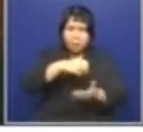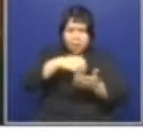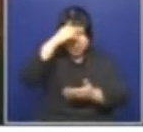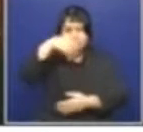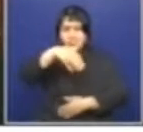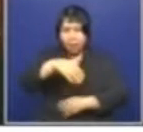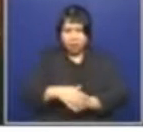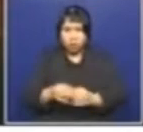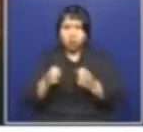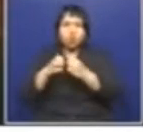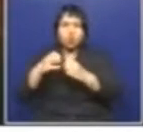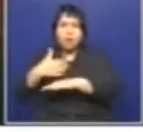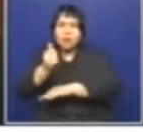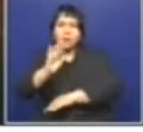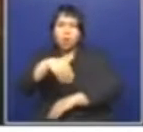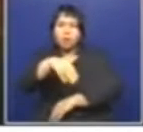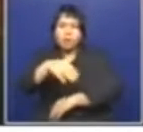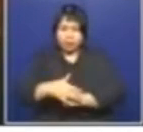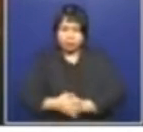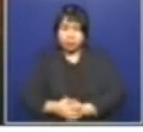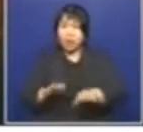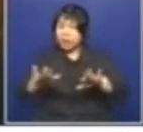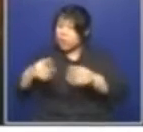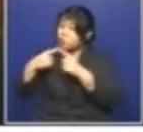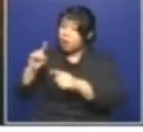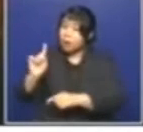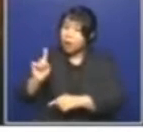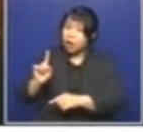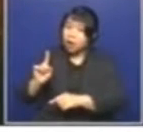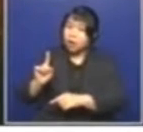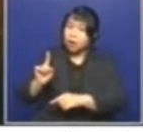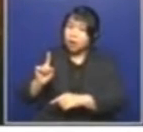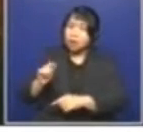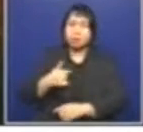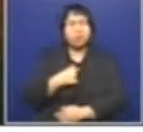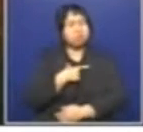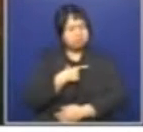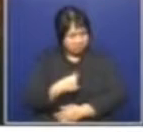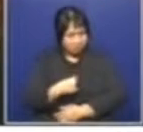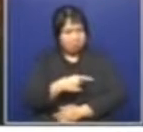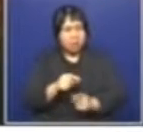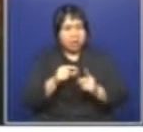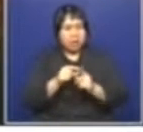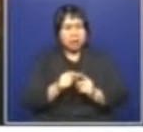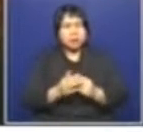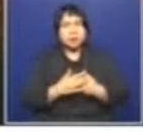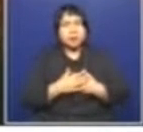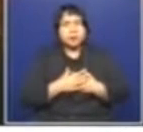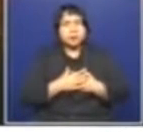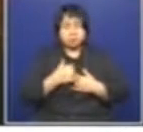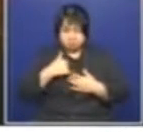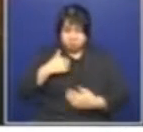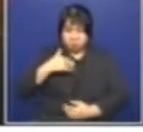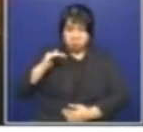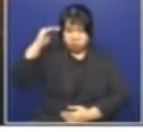ของเด็กแล้วเด็กตอบว่ายังไงวะที่ม็อบผมชอบใจแล้วผมสะเทือนใจเลยนะผมเป็นผู้ใหญ่เป็นสสคนหนึ่งแม้ไม่ใช่รั